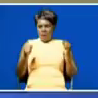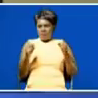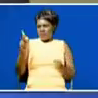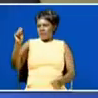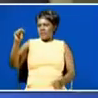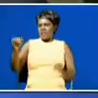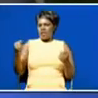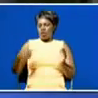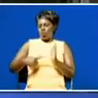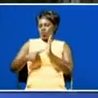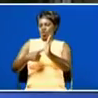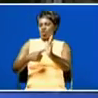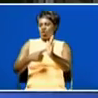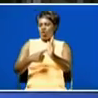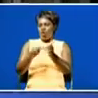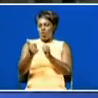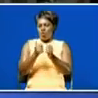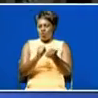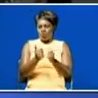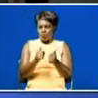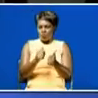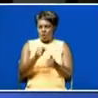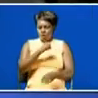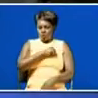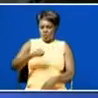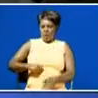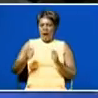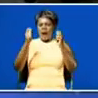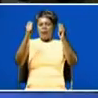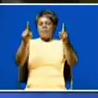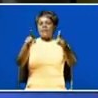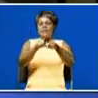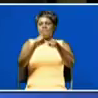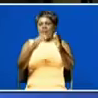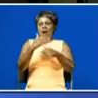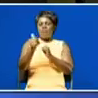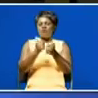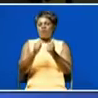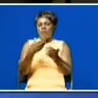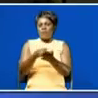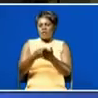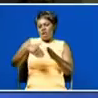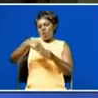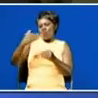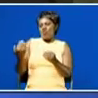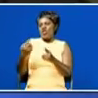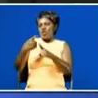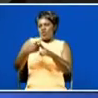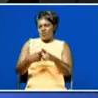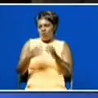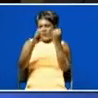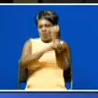KTN kupeperusha michuano hii ya dimba la Super Cup, na haswa baada ya Sport Pesa kujiondoa kutoka katika soka ya humu